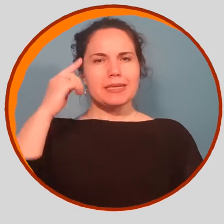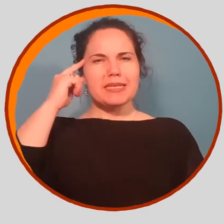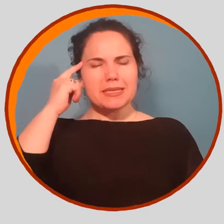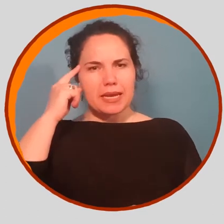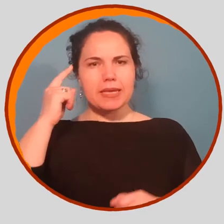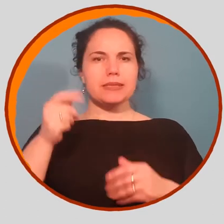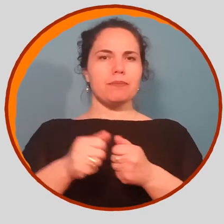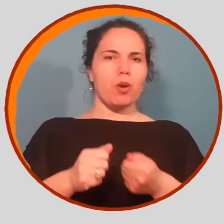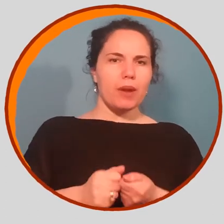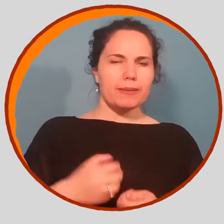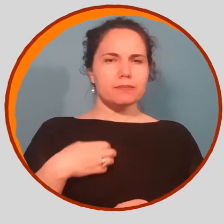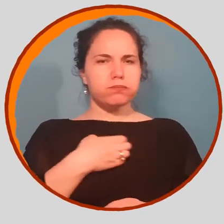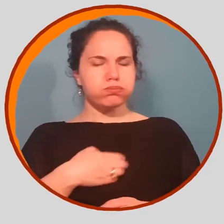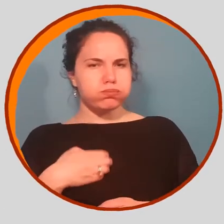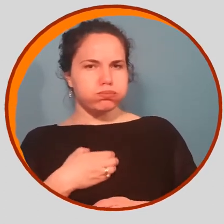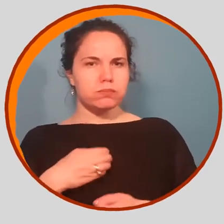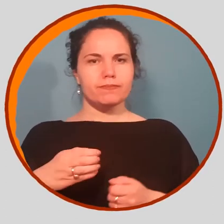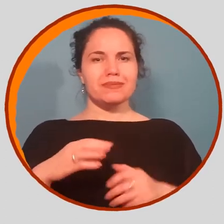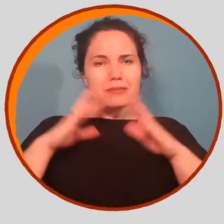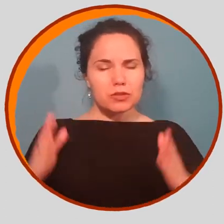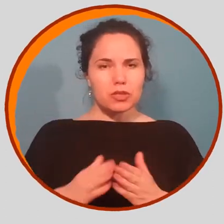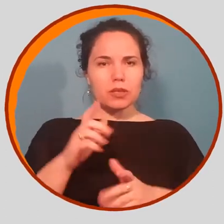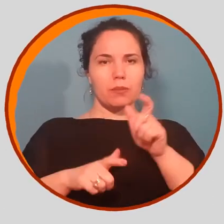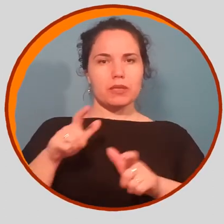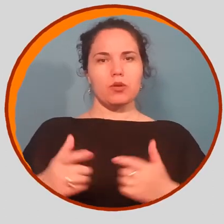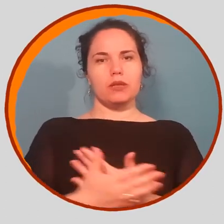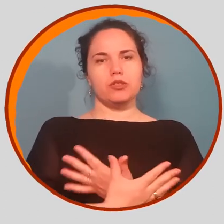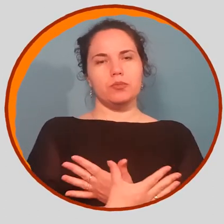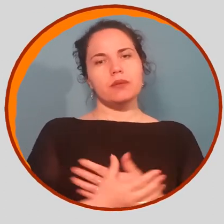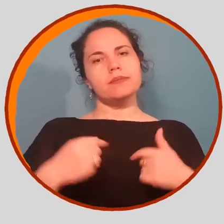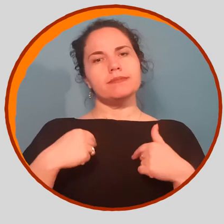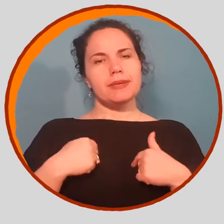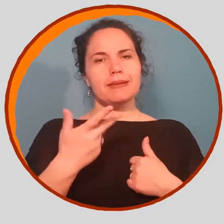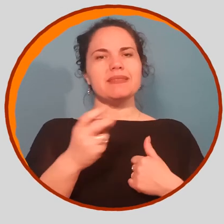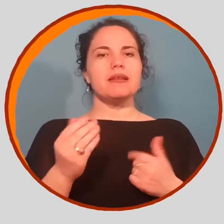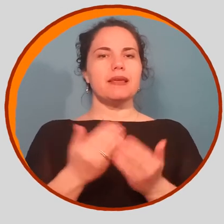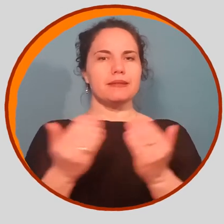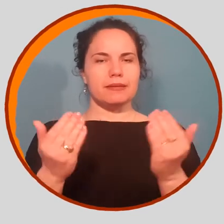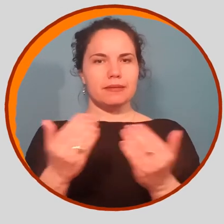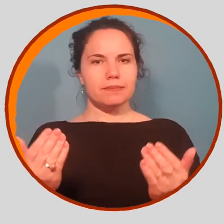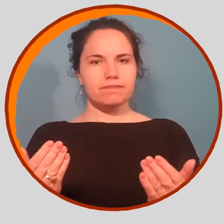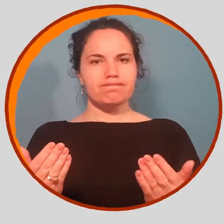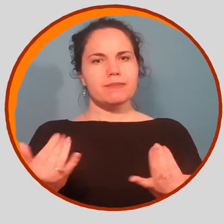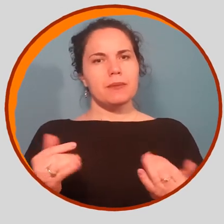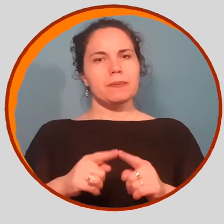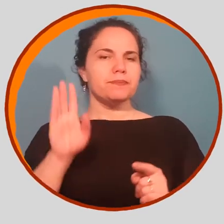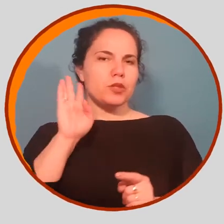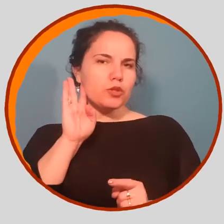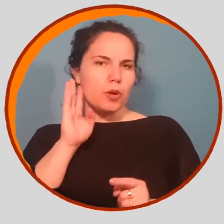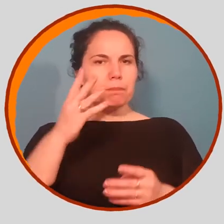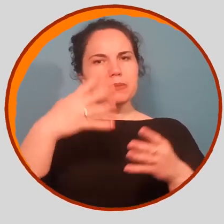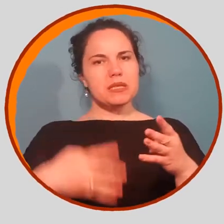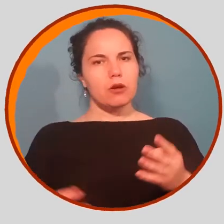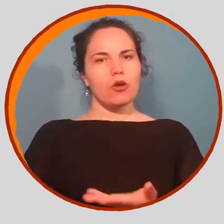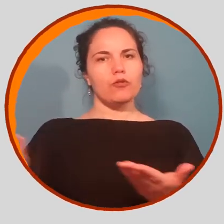po përballemi sërish me një sfidë tjetër, me një pandemi globale. Për të eksploruar ndjesitë, emocionet, sfidat, stresin